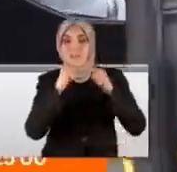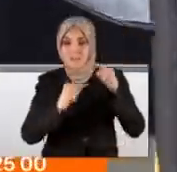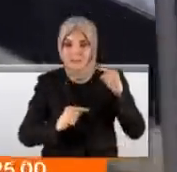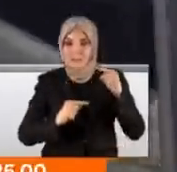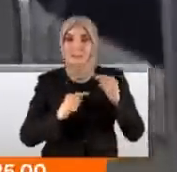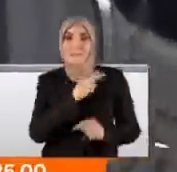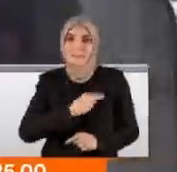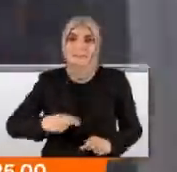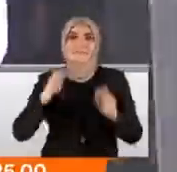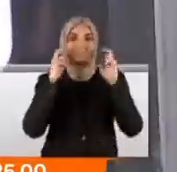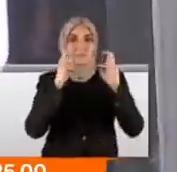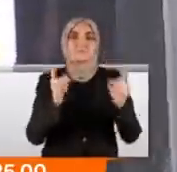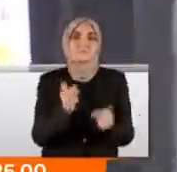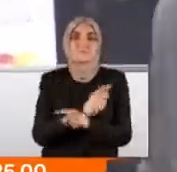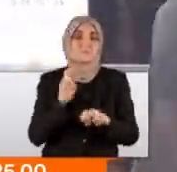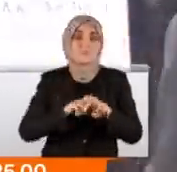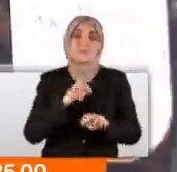ise müsaade edilmeyecek.